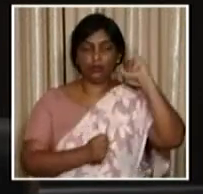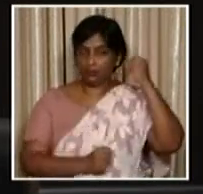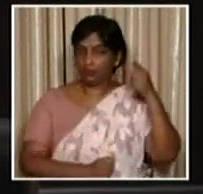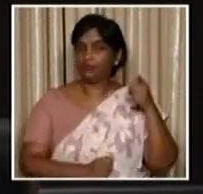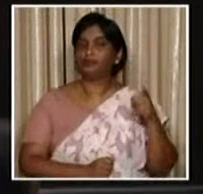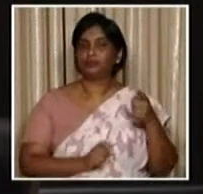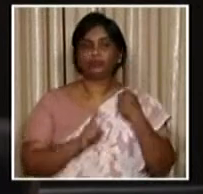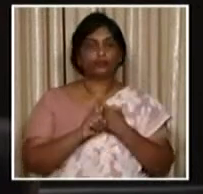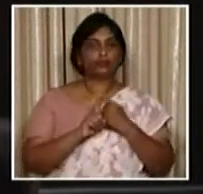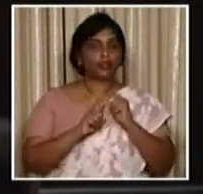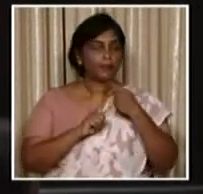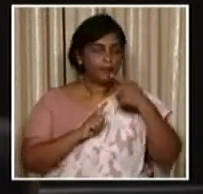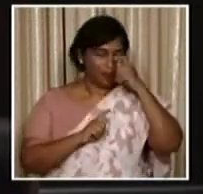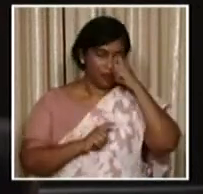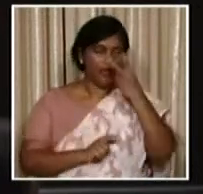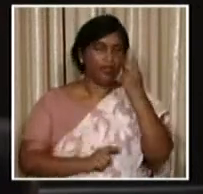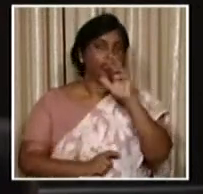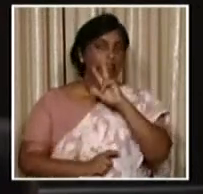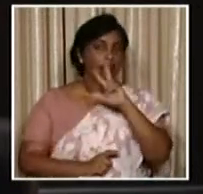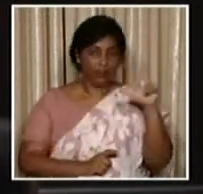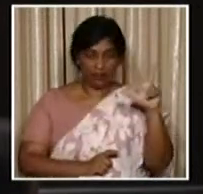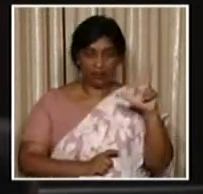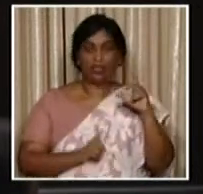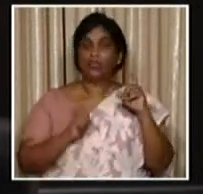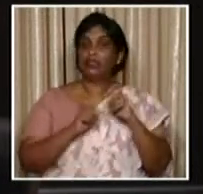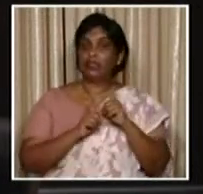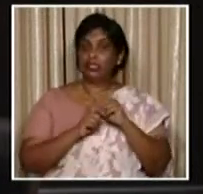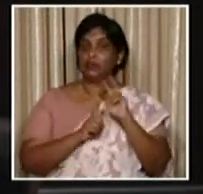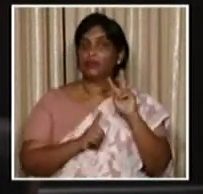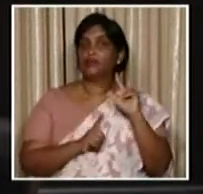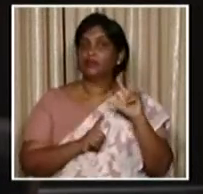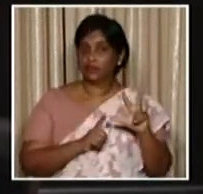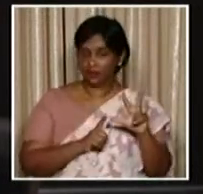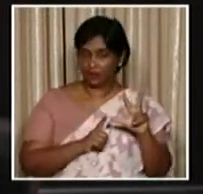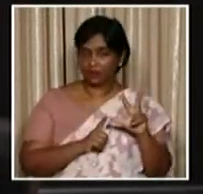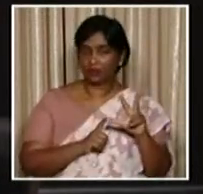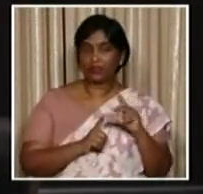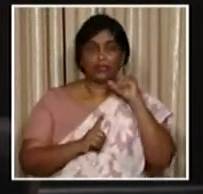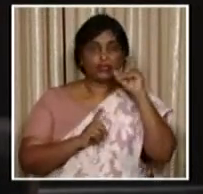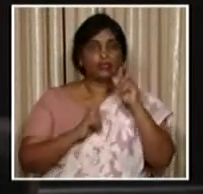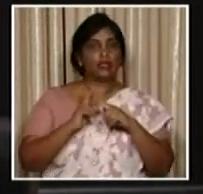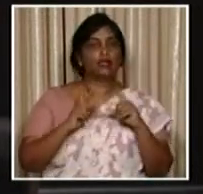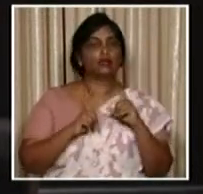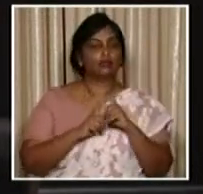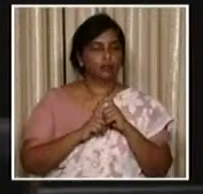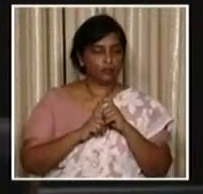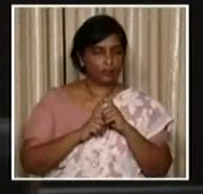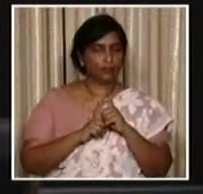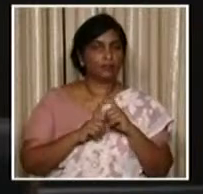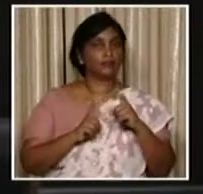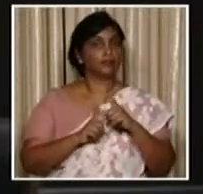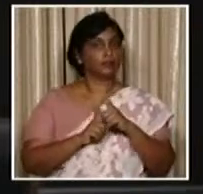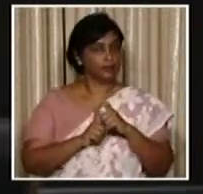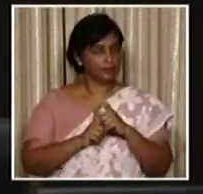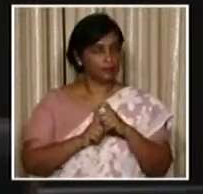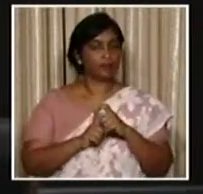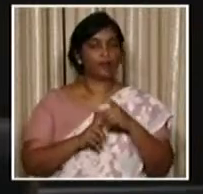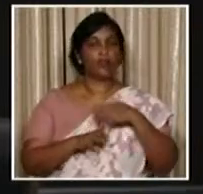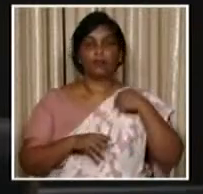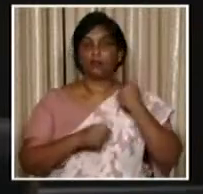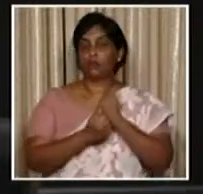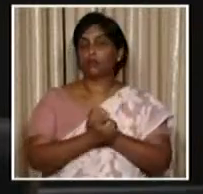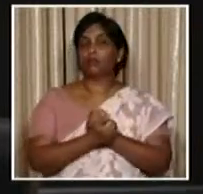අධිකාරී කමල් පෙරේරා මහත්තයා 2018 දෙසැම්බර් 28 වෙනිදා අපරාධ පරීක්ෂණ දෙපාර්තමේන්තුවේ අධ්‍යක්ෂක ජේෂ්ඨ